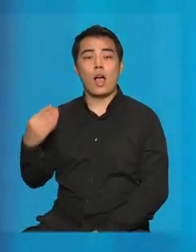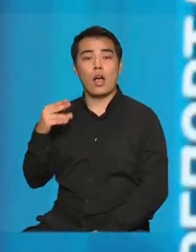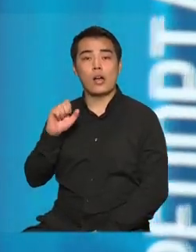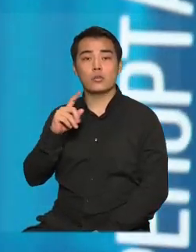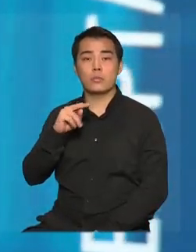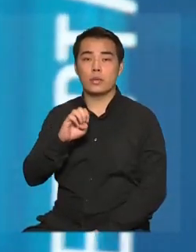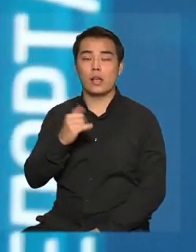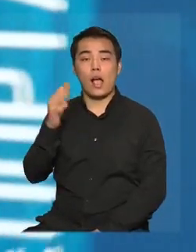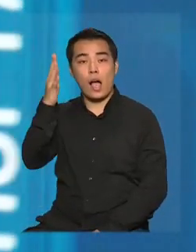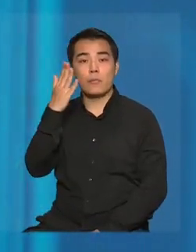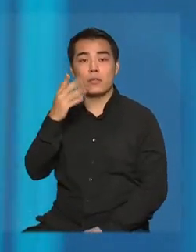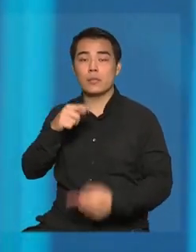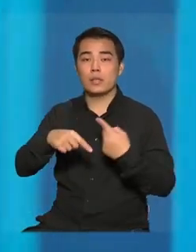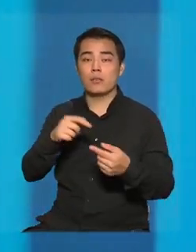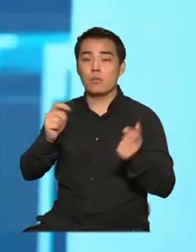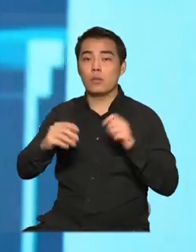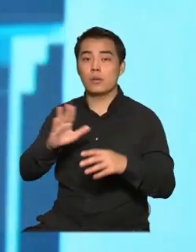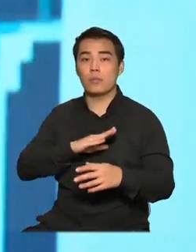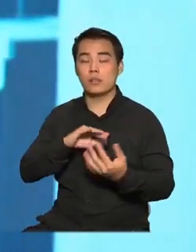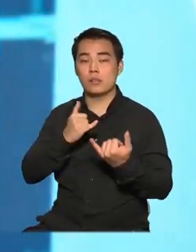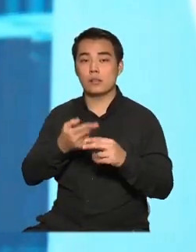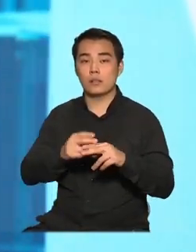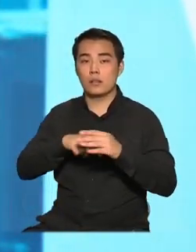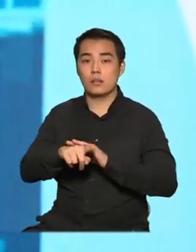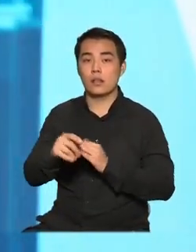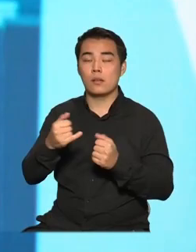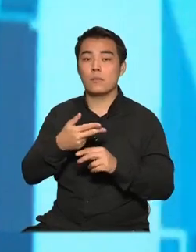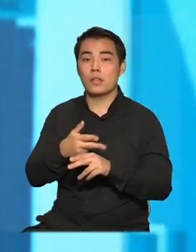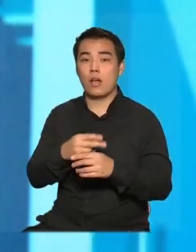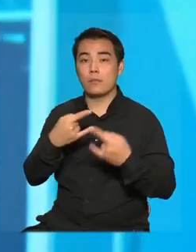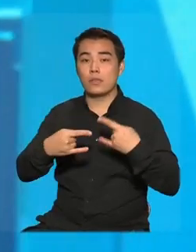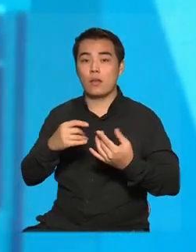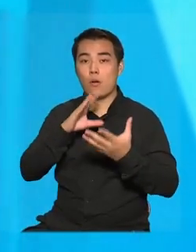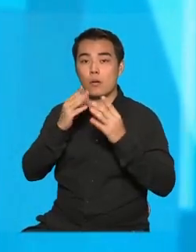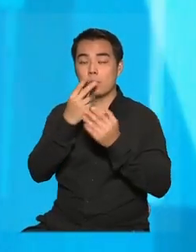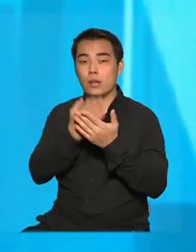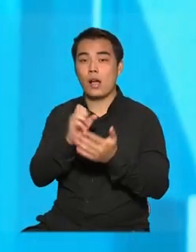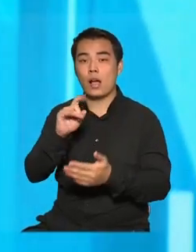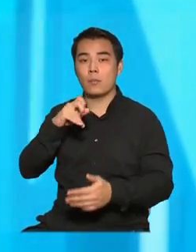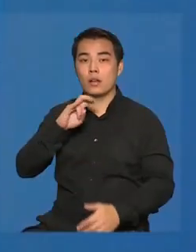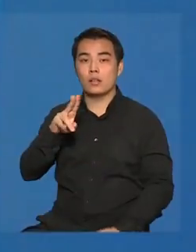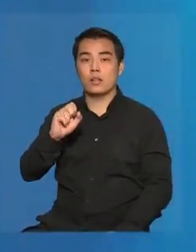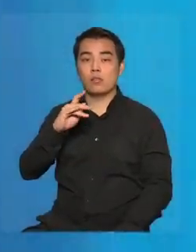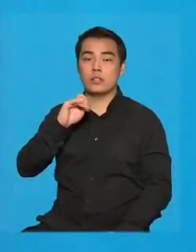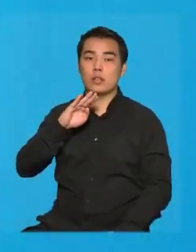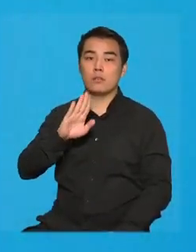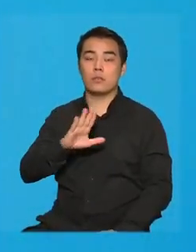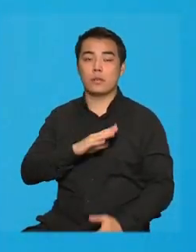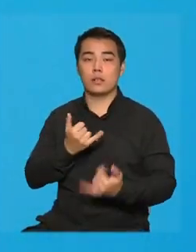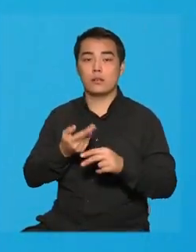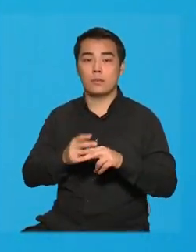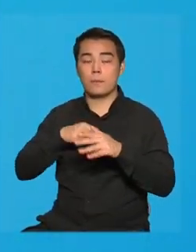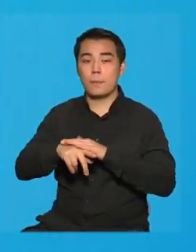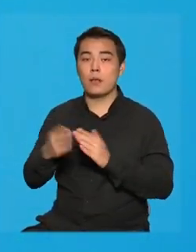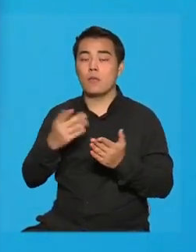Ақтөбеде Арманда бизнес форум өтті. Шараның ұйымдастырылуына белгілі тележүргізуші қоғам қайраткері Арман Дәулетияров мұрындық болған. Жиын барысында